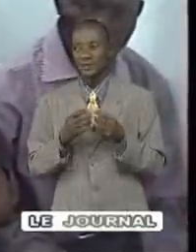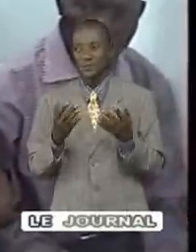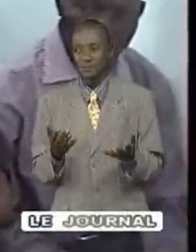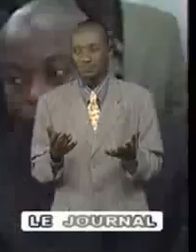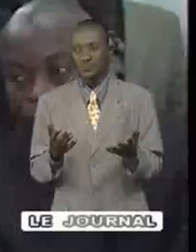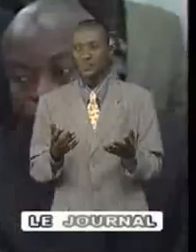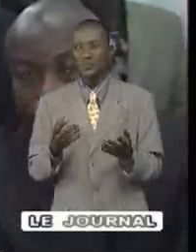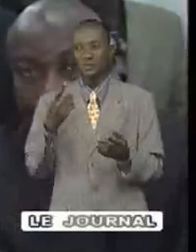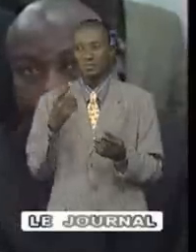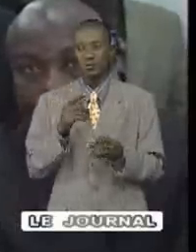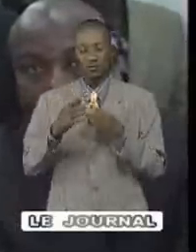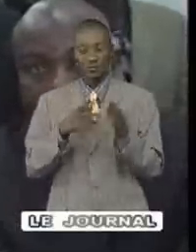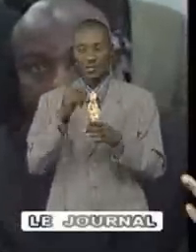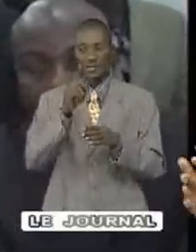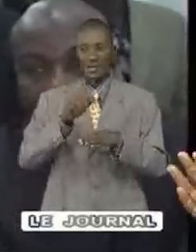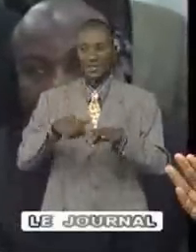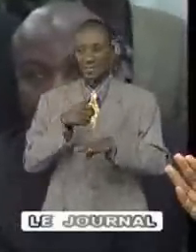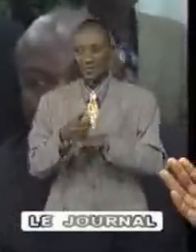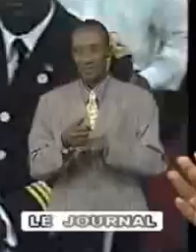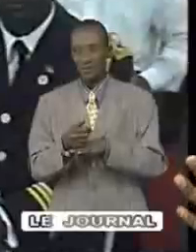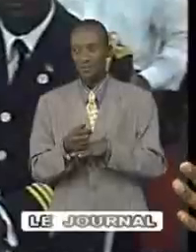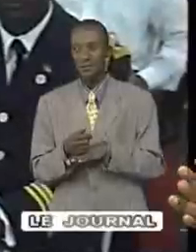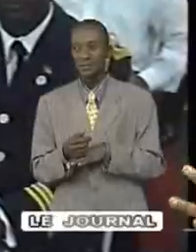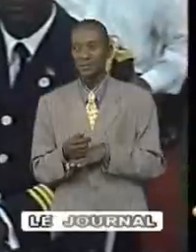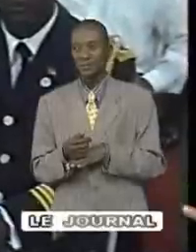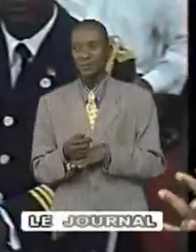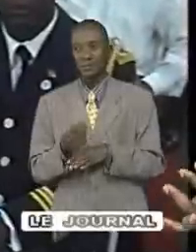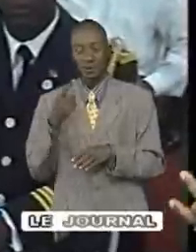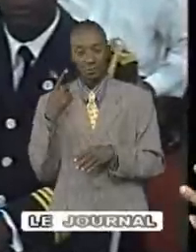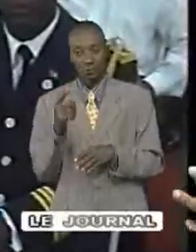des lieux de la navigation dans notre pays. Sur base du